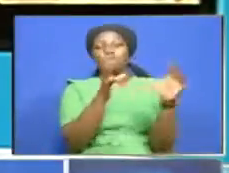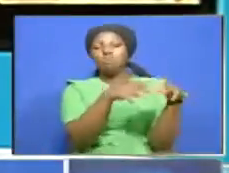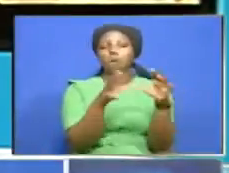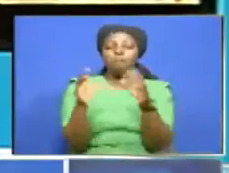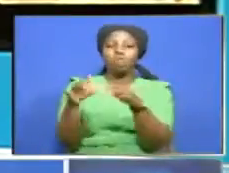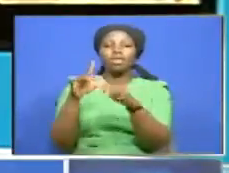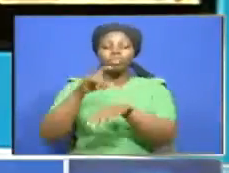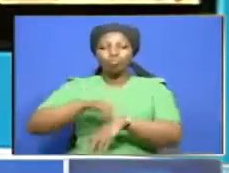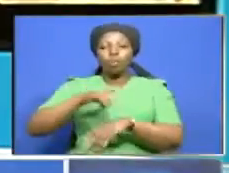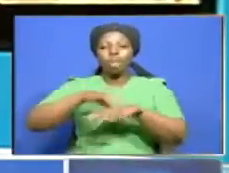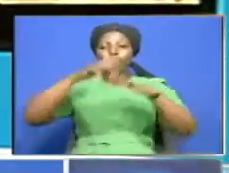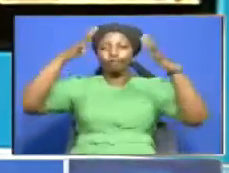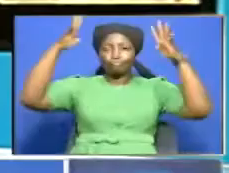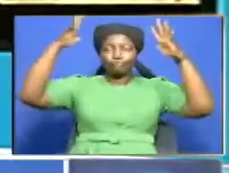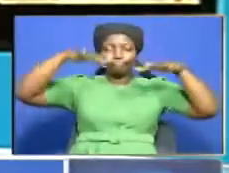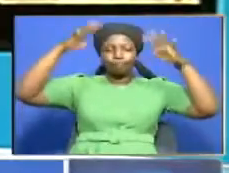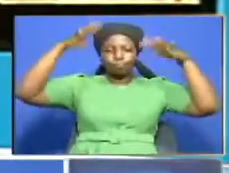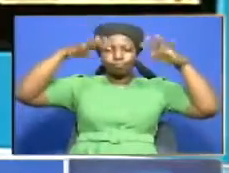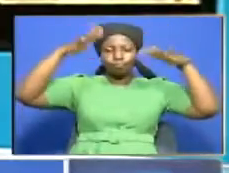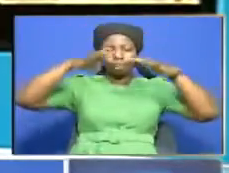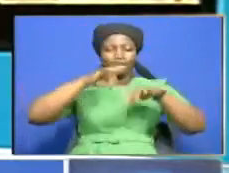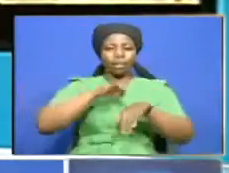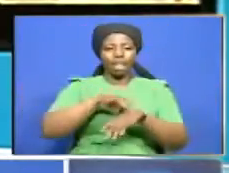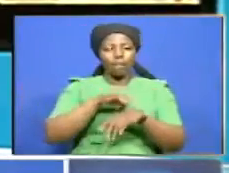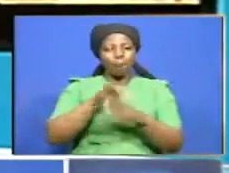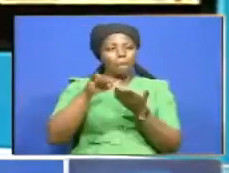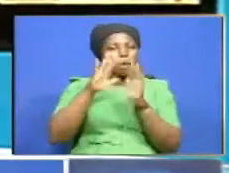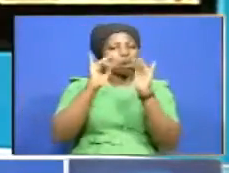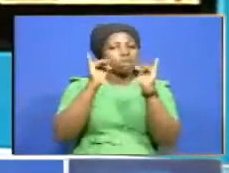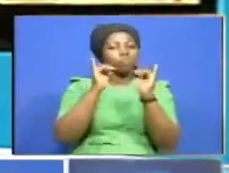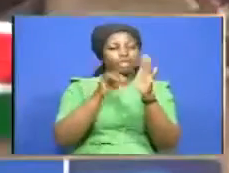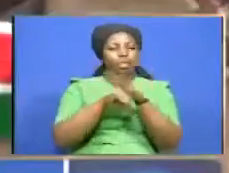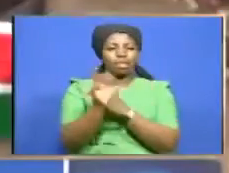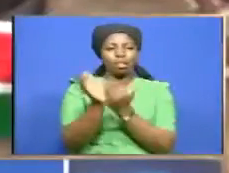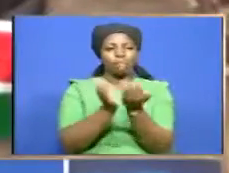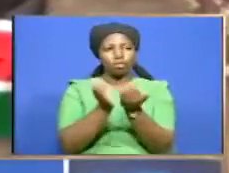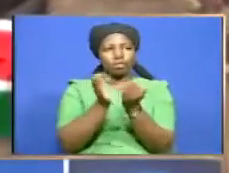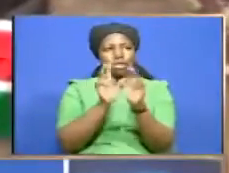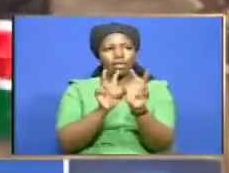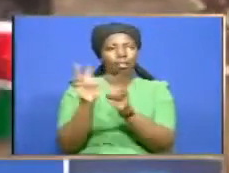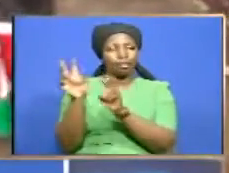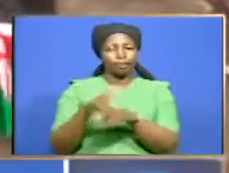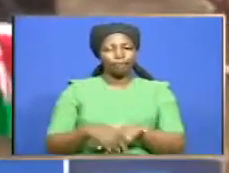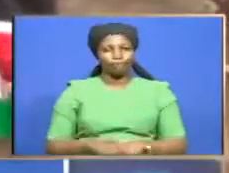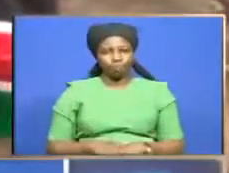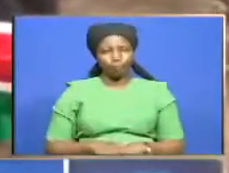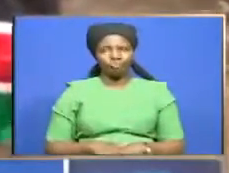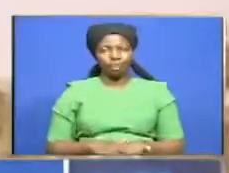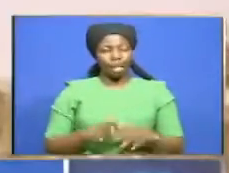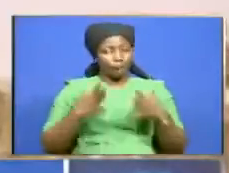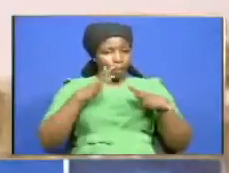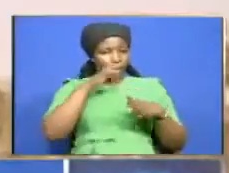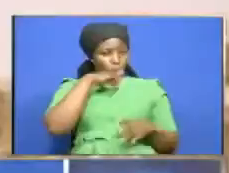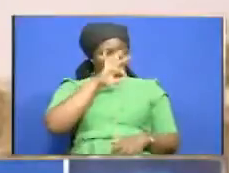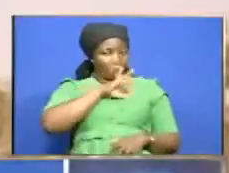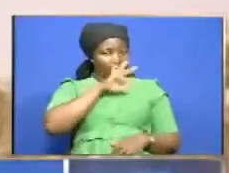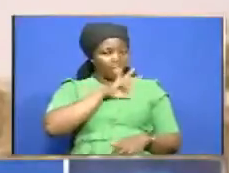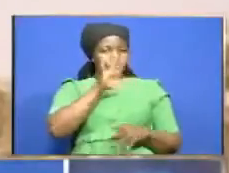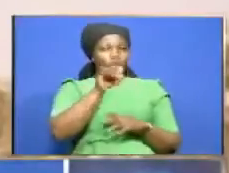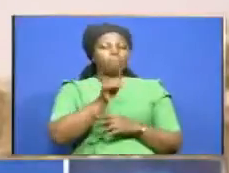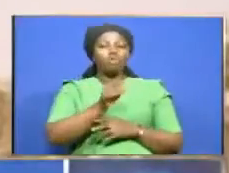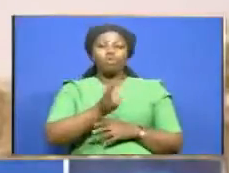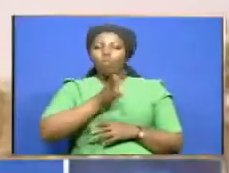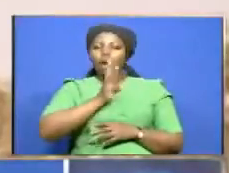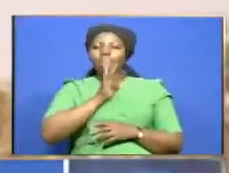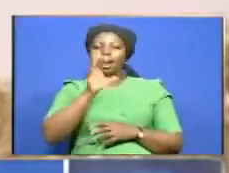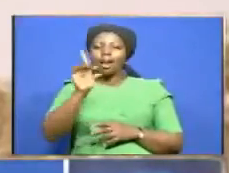msimu ya mvua. Taarifa kamili ni kwenye mseto wa biashara. Miongoni mwa watakaonufaika na mabwawa ya maji